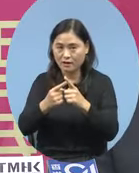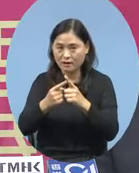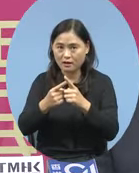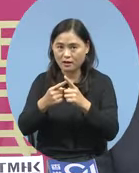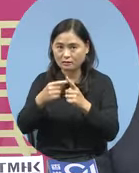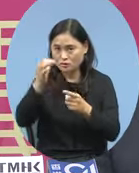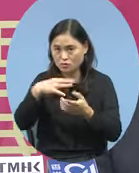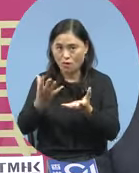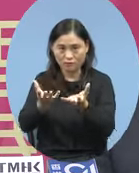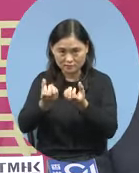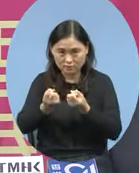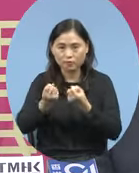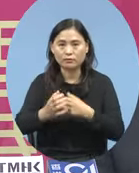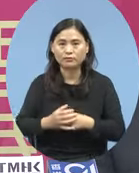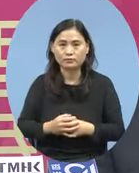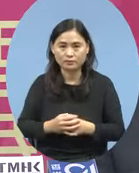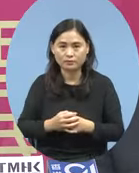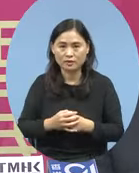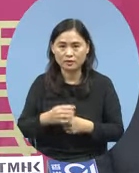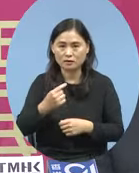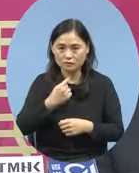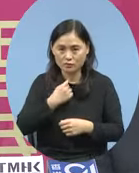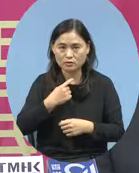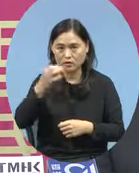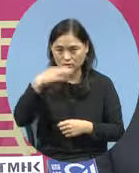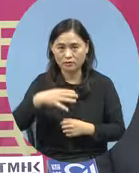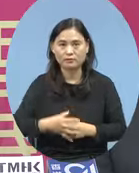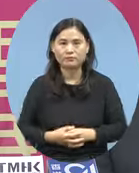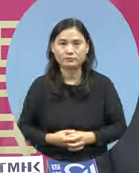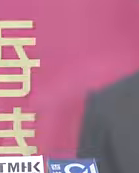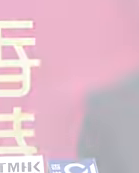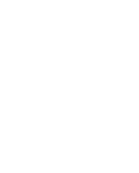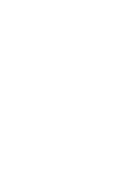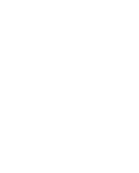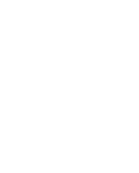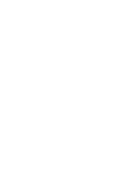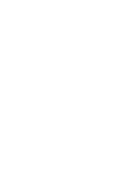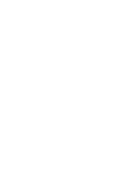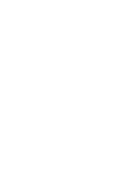收到啊呢啲喺香港寄嚟俾佢哋需要用嘅一啲嘅藥物。